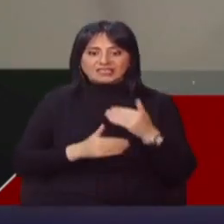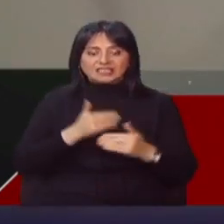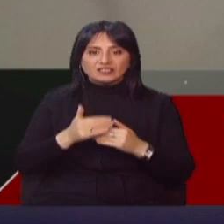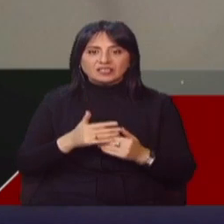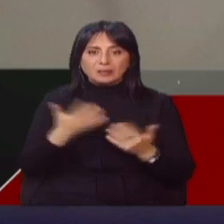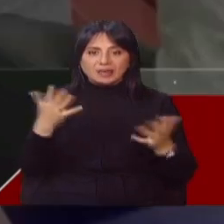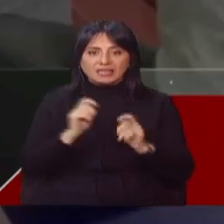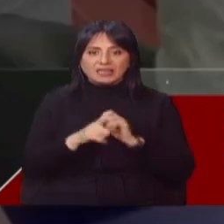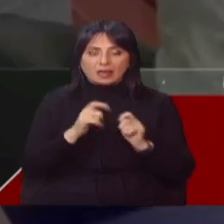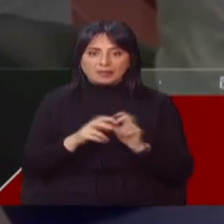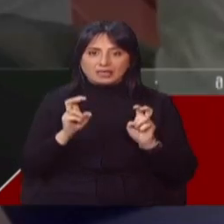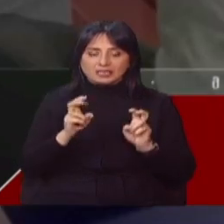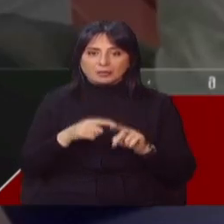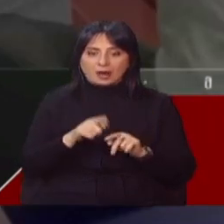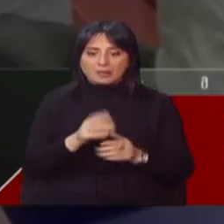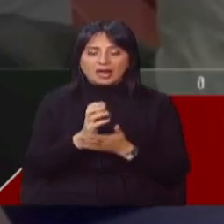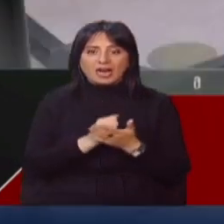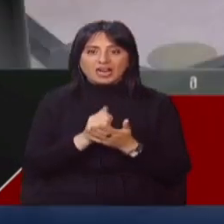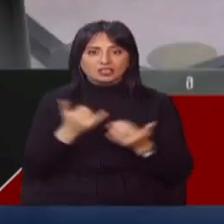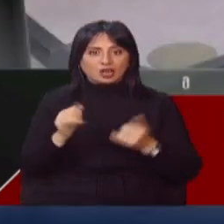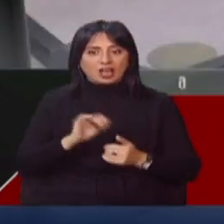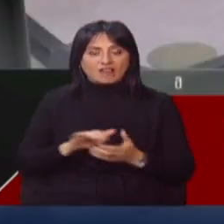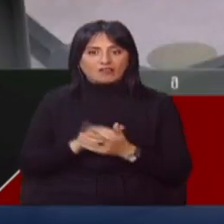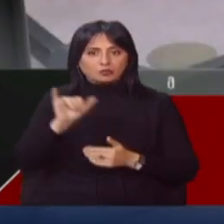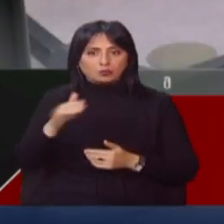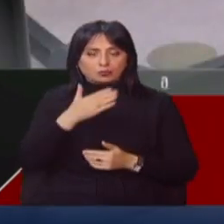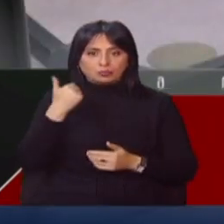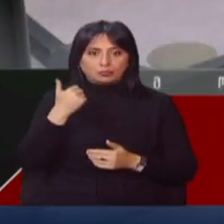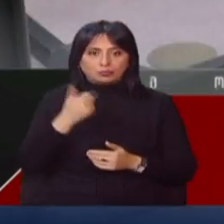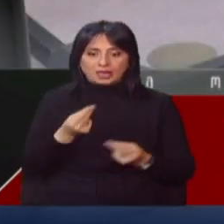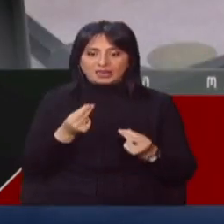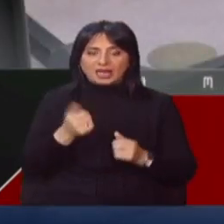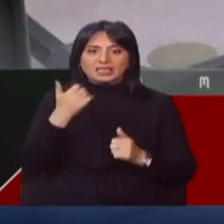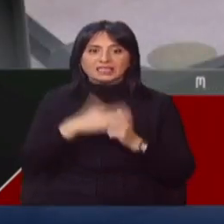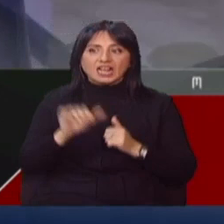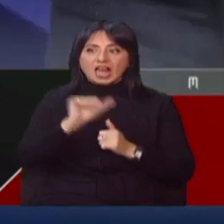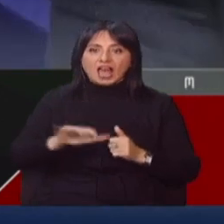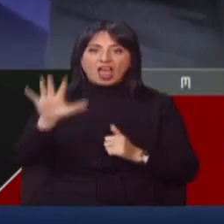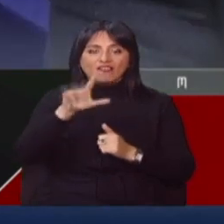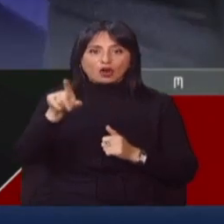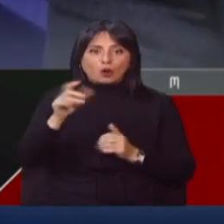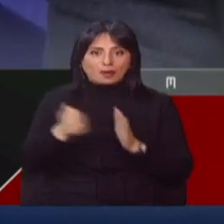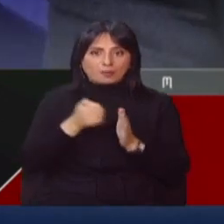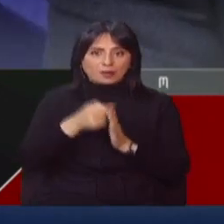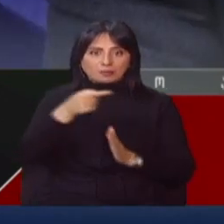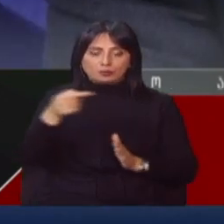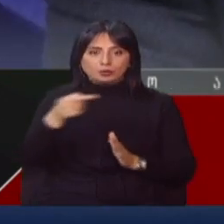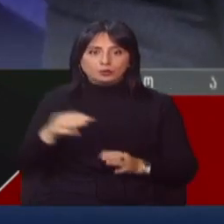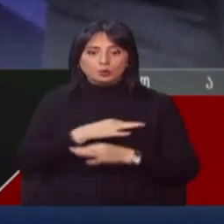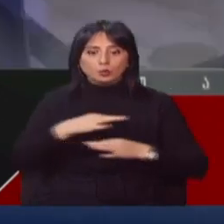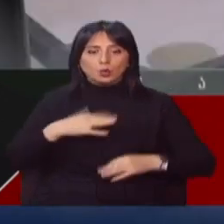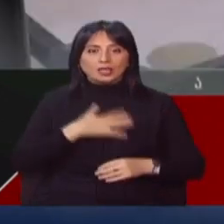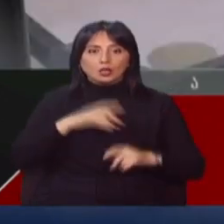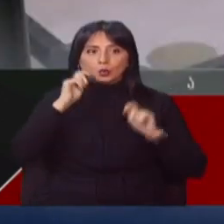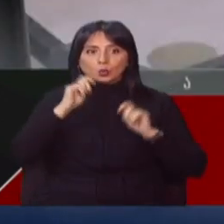მეტ დაფინანსებას გულისხმობს. ამის რესურსი კი ახლა ევროკავშირს არ აქვს და თანხა ცენტრალური ევროპის ქვეყნებს მოაკლდებათ. უნგრეთს ასევე